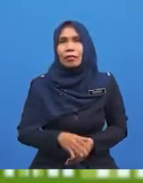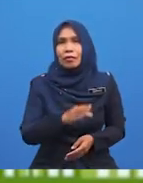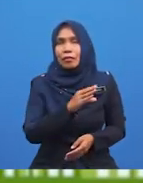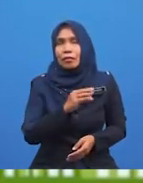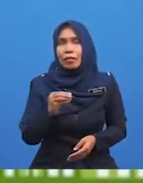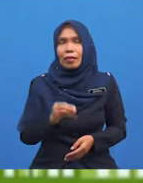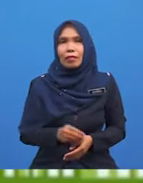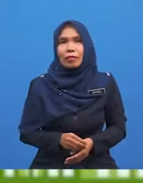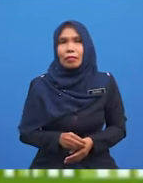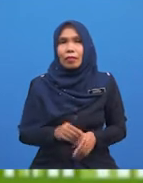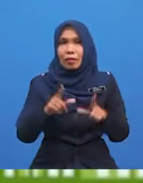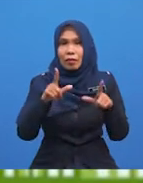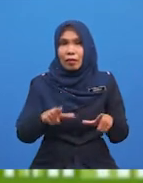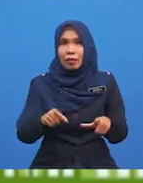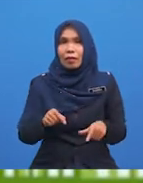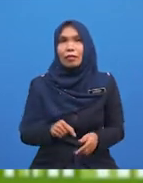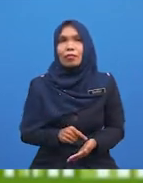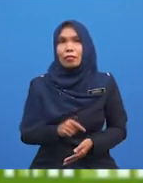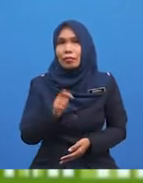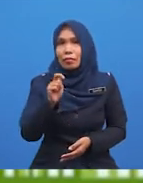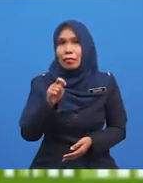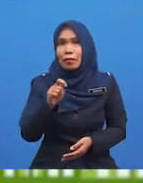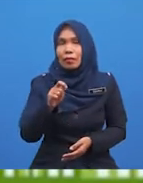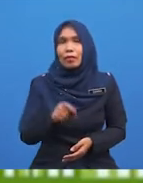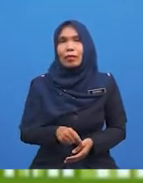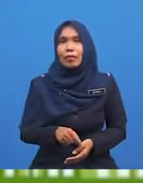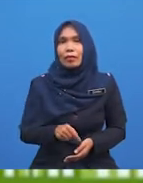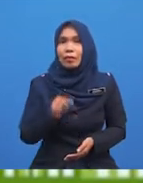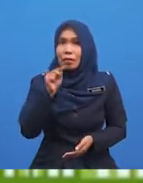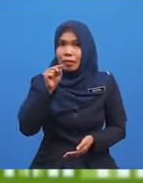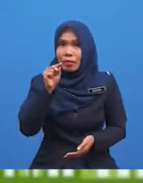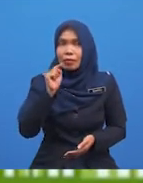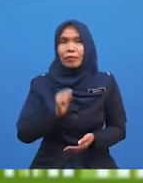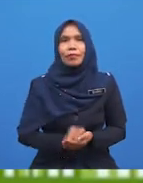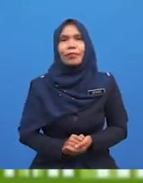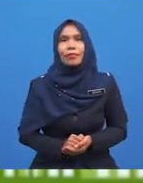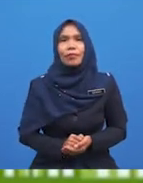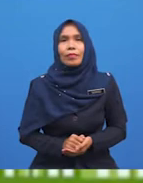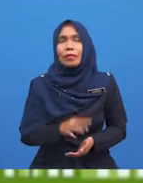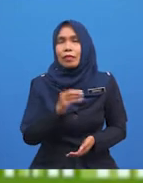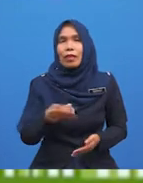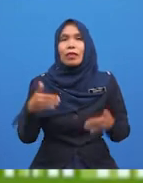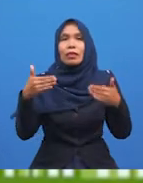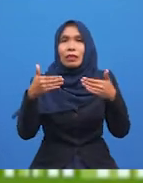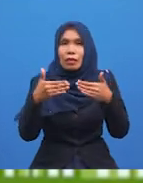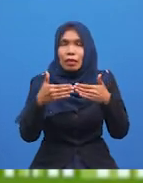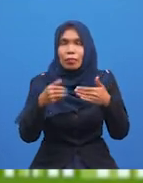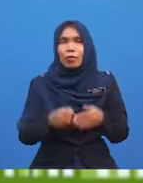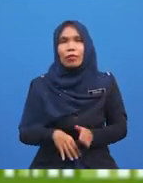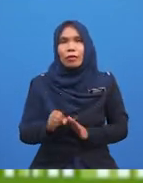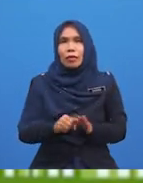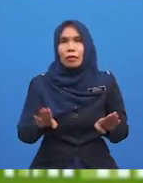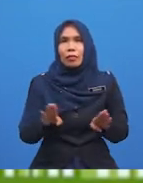tanda noktah. Kemudian, pelajar sambung jawapan selepas itu sebagai huraian